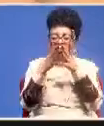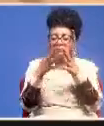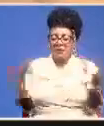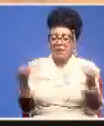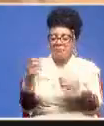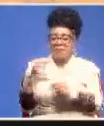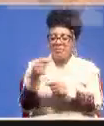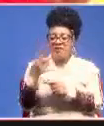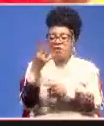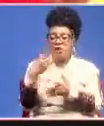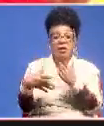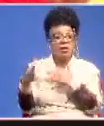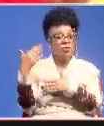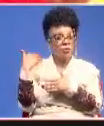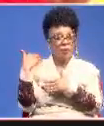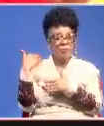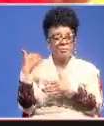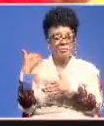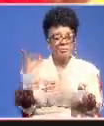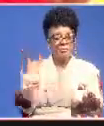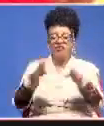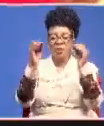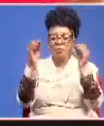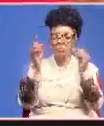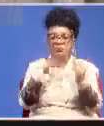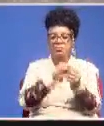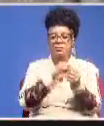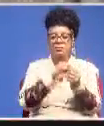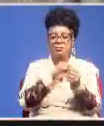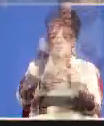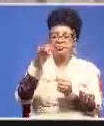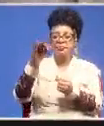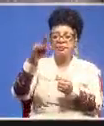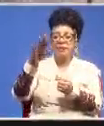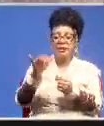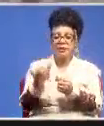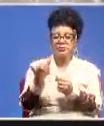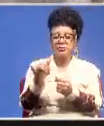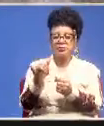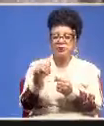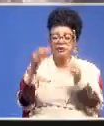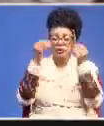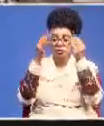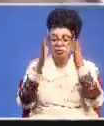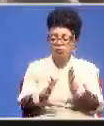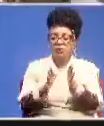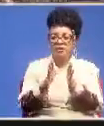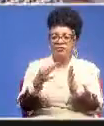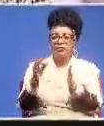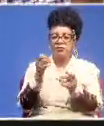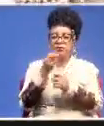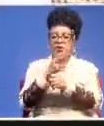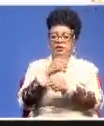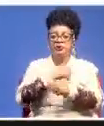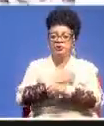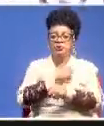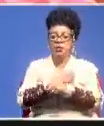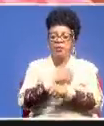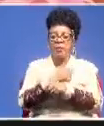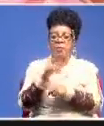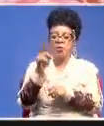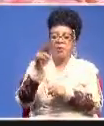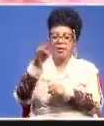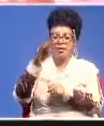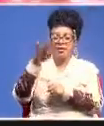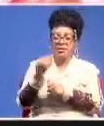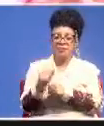miezi 4 iliyopita kupatikana. Daisy Wanjiku, mwanafunzi wa shule ya upili ya wasichana ya